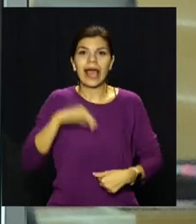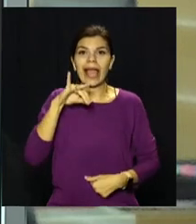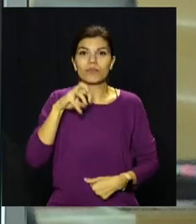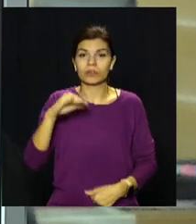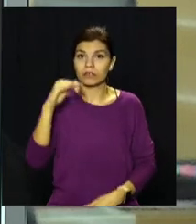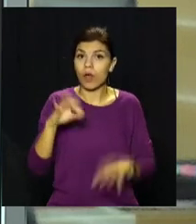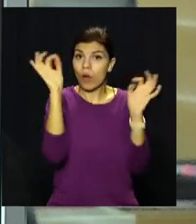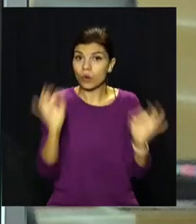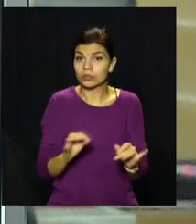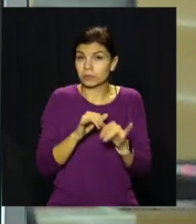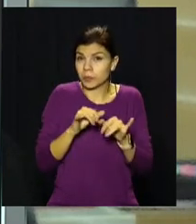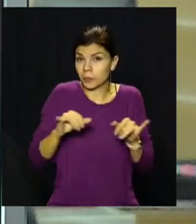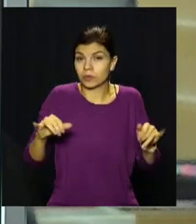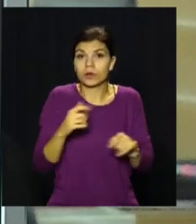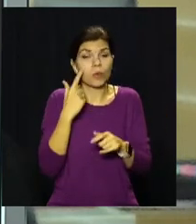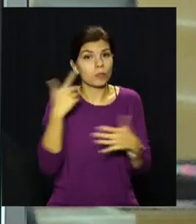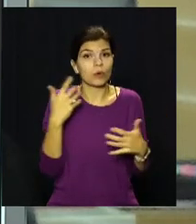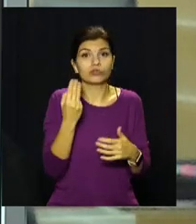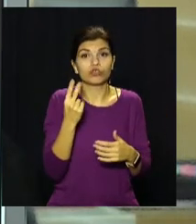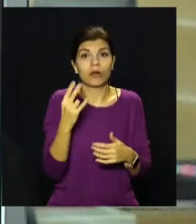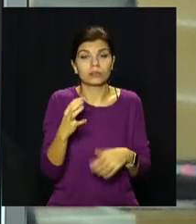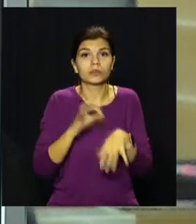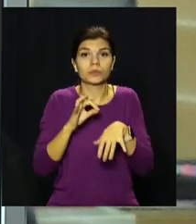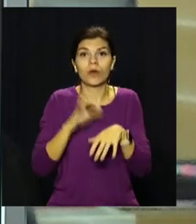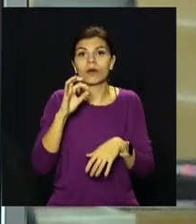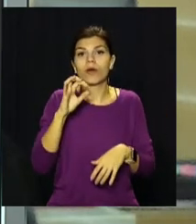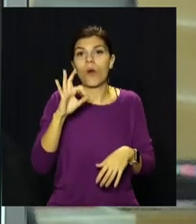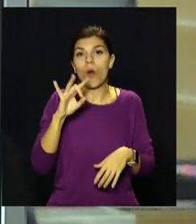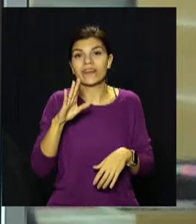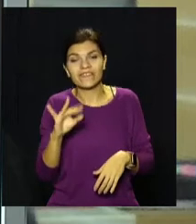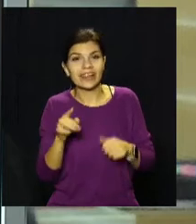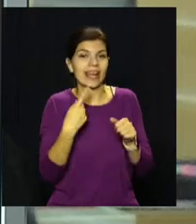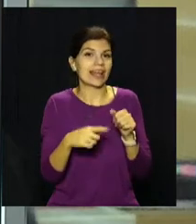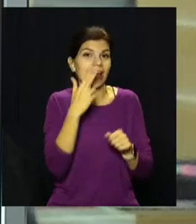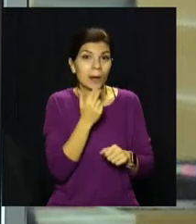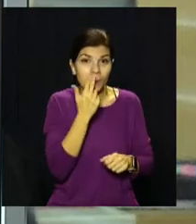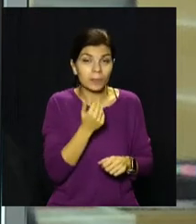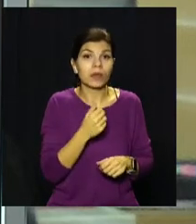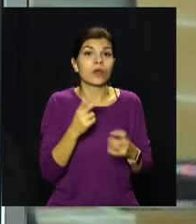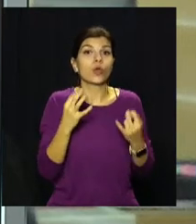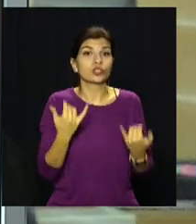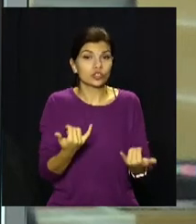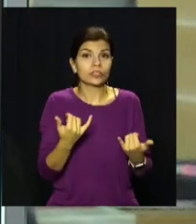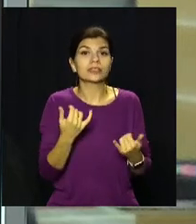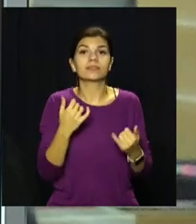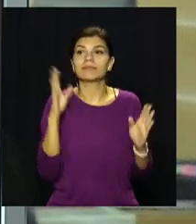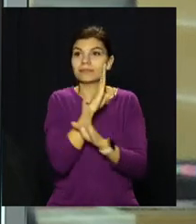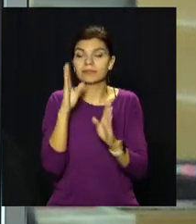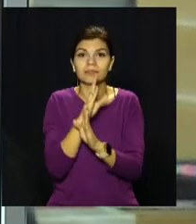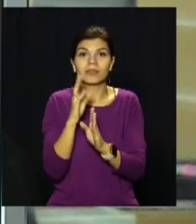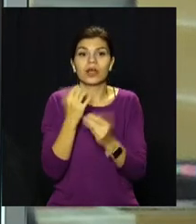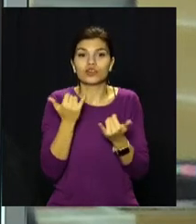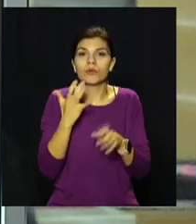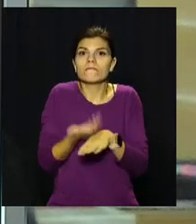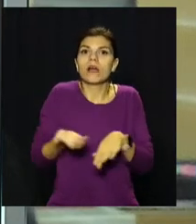ймовірність підхопити гостру респіраторну інфекцію або грип. Однак нинішній епідемічний сезон, кажуть лікарі, буде одним із найважчих,